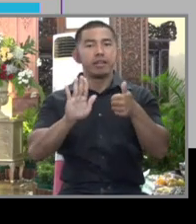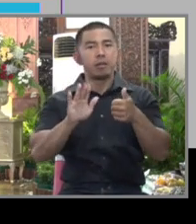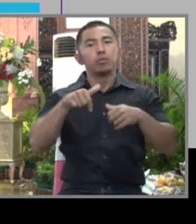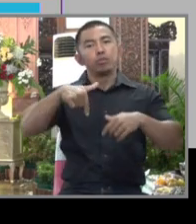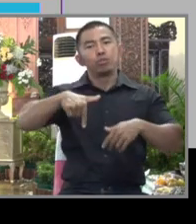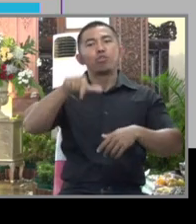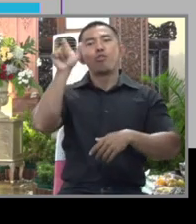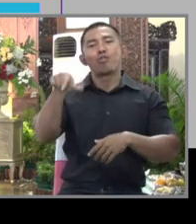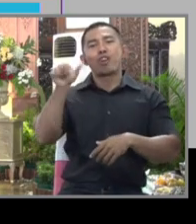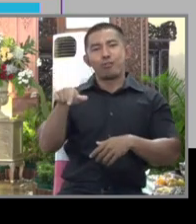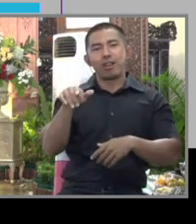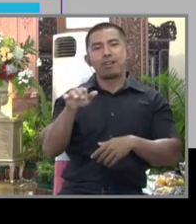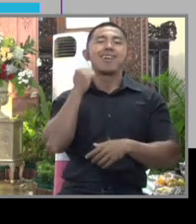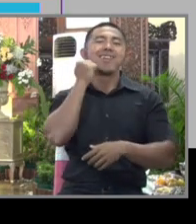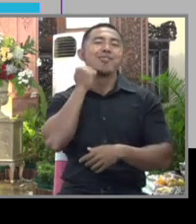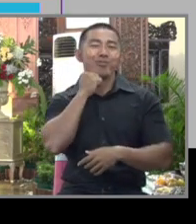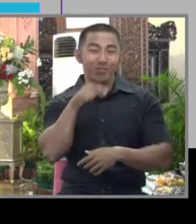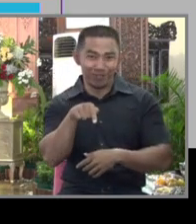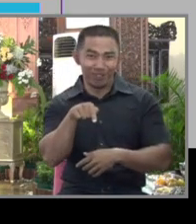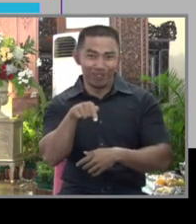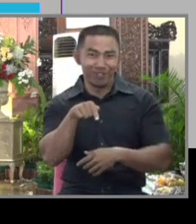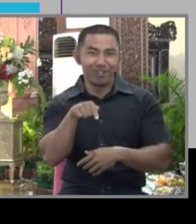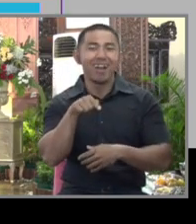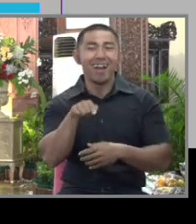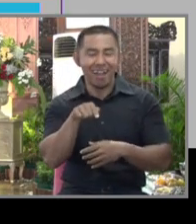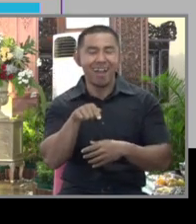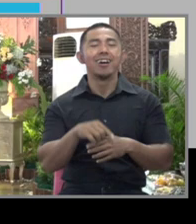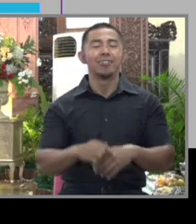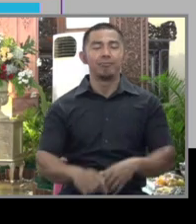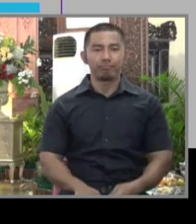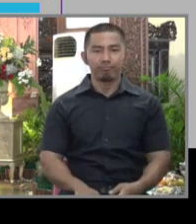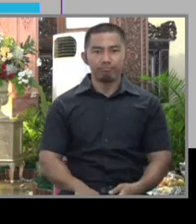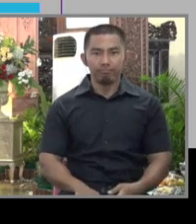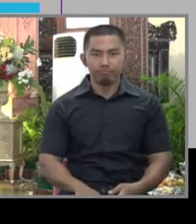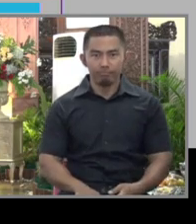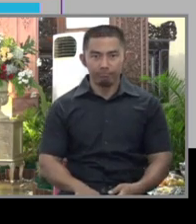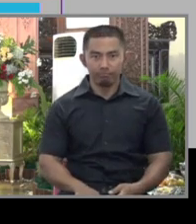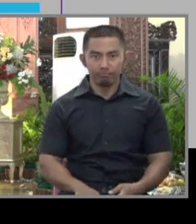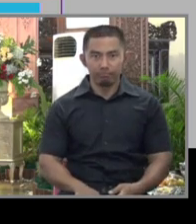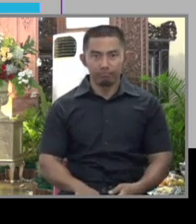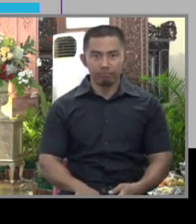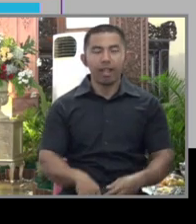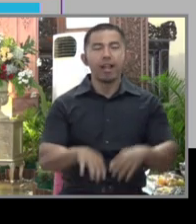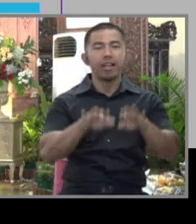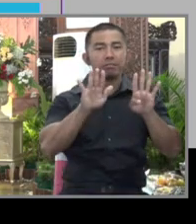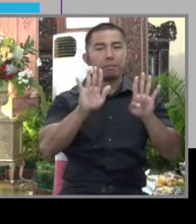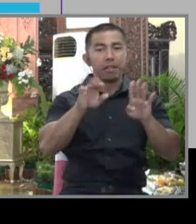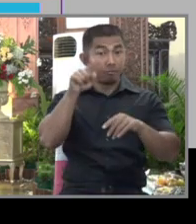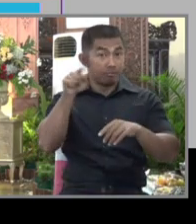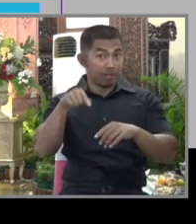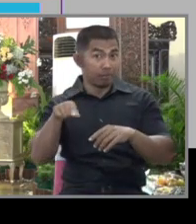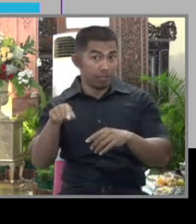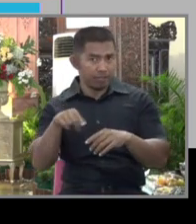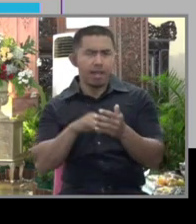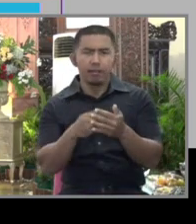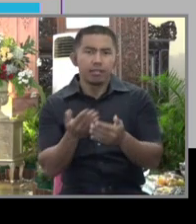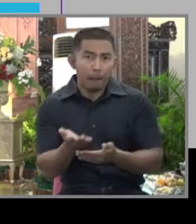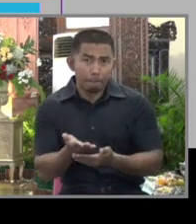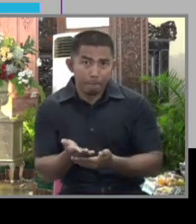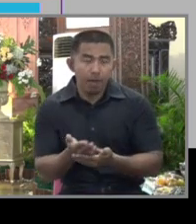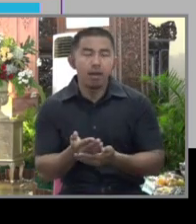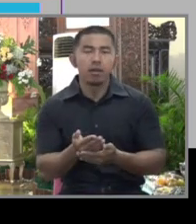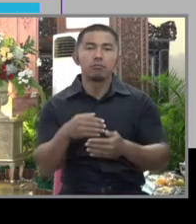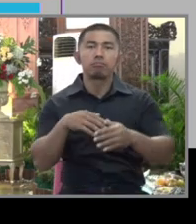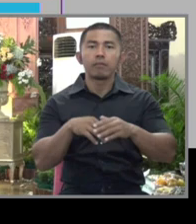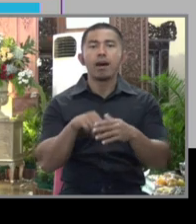usia non produktif. Dan rasio jenis kelamin sebesar 99,38. Artinya dalam